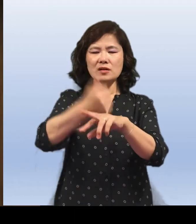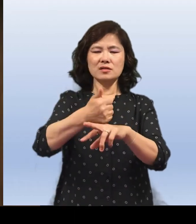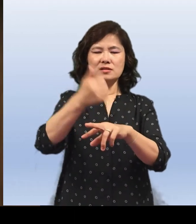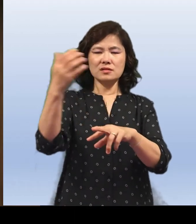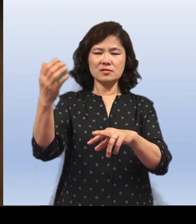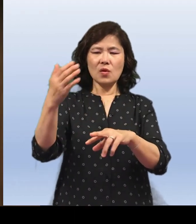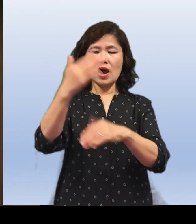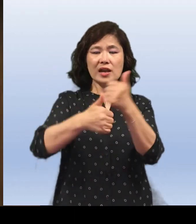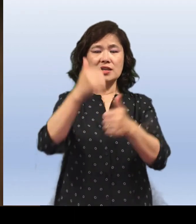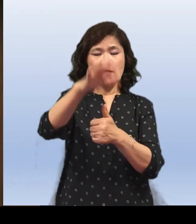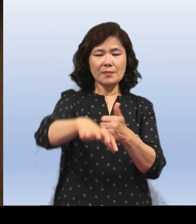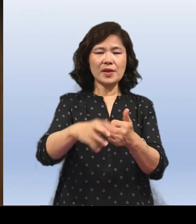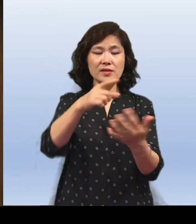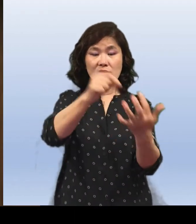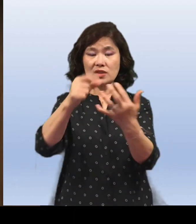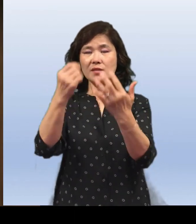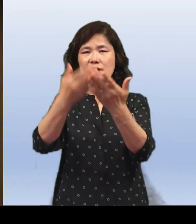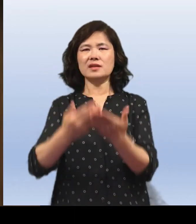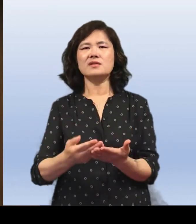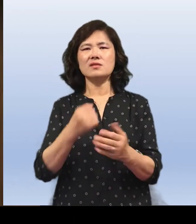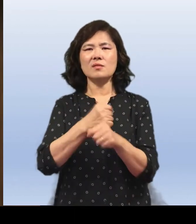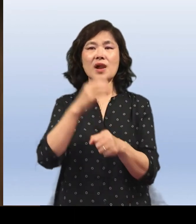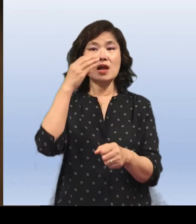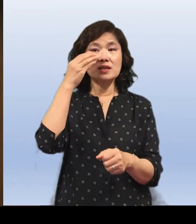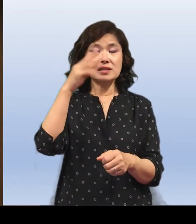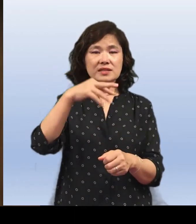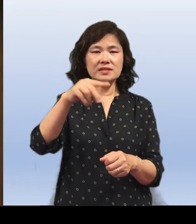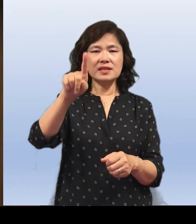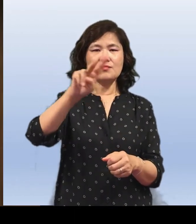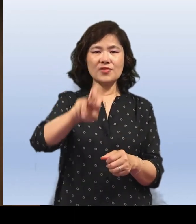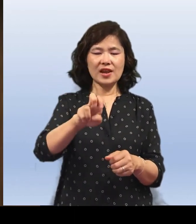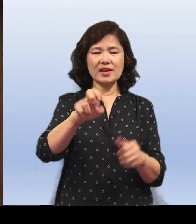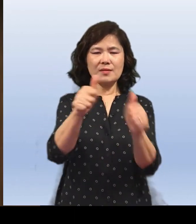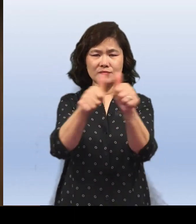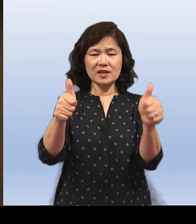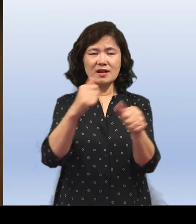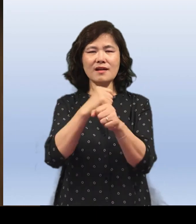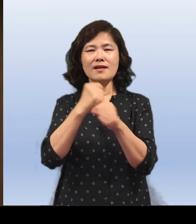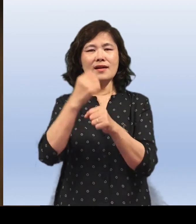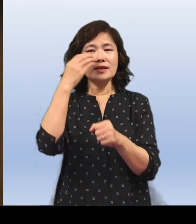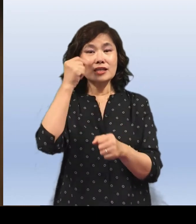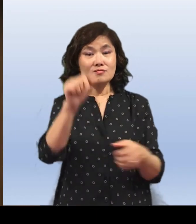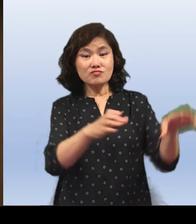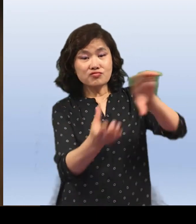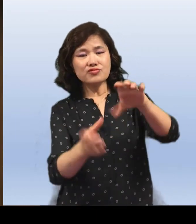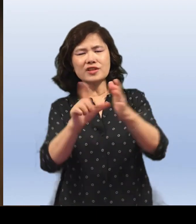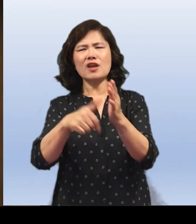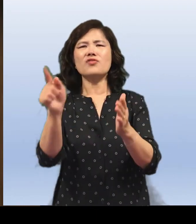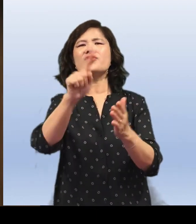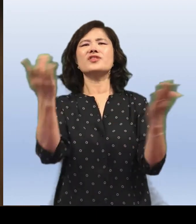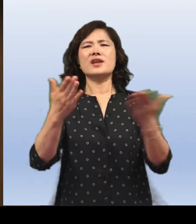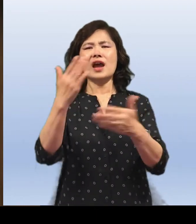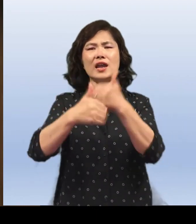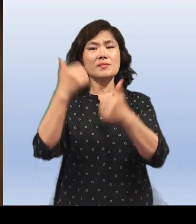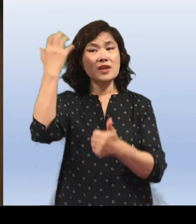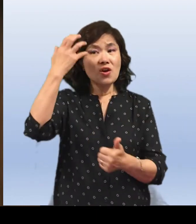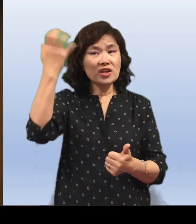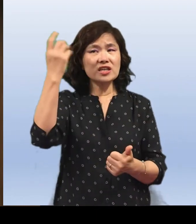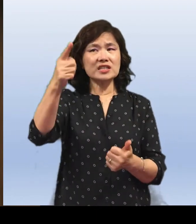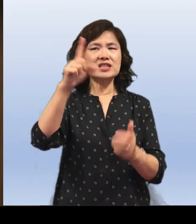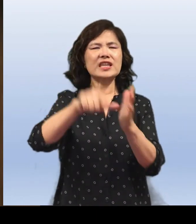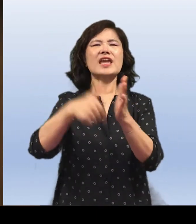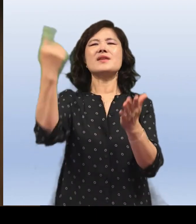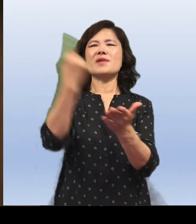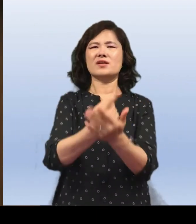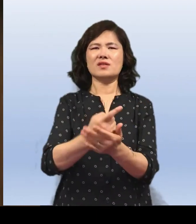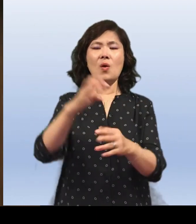앞에 선택받아서 사무엘이 그들에게 기름 부을 때에 어떤 일이 일어나게 됩니까? 하나님의 영이 그들에게 임하여서